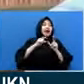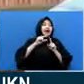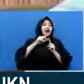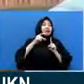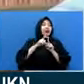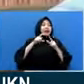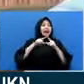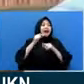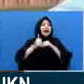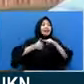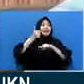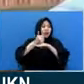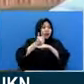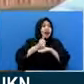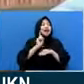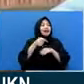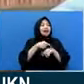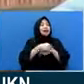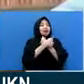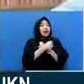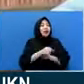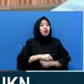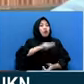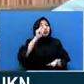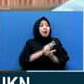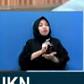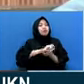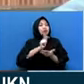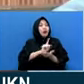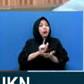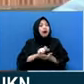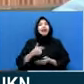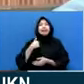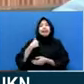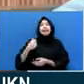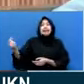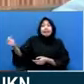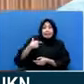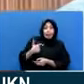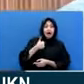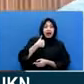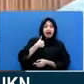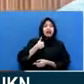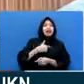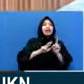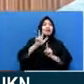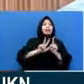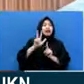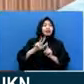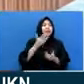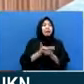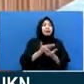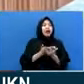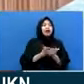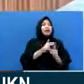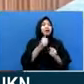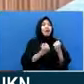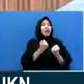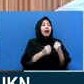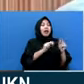P banyak sekali Saya tidak bisa menghitung sayaja su itu sudah 18 ini permintaan itu juga